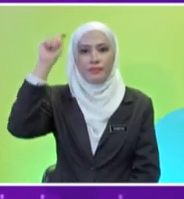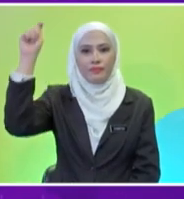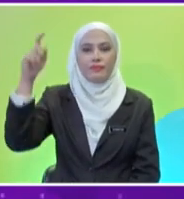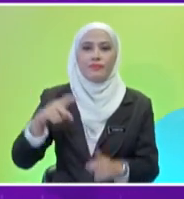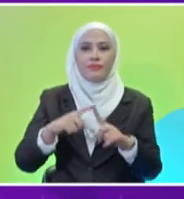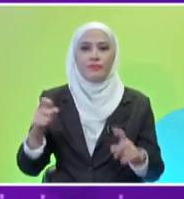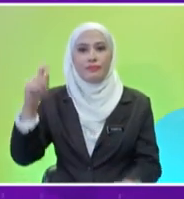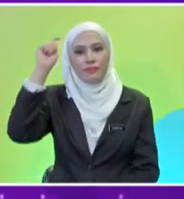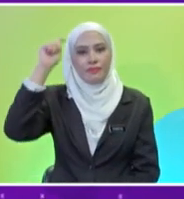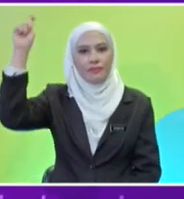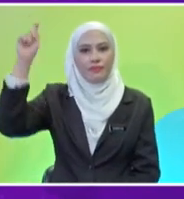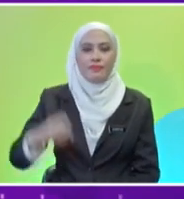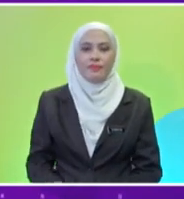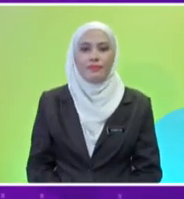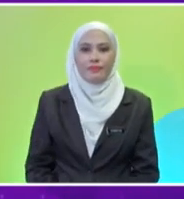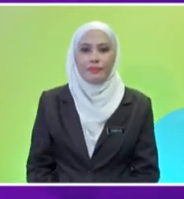ngandung kita